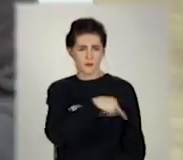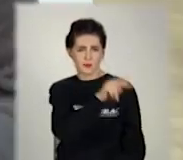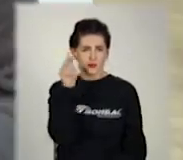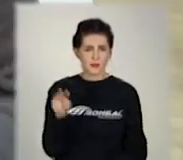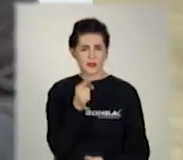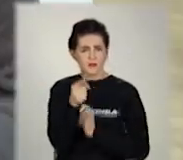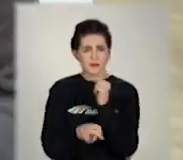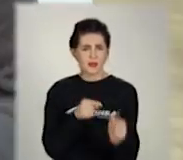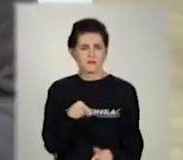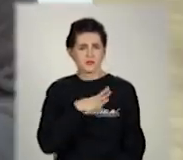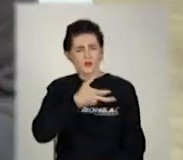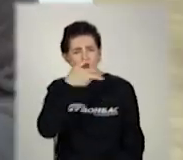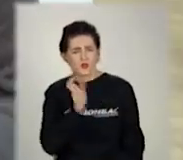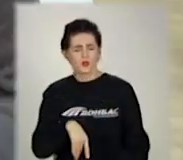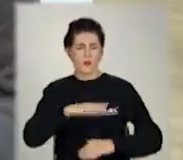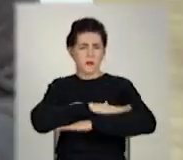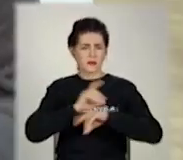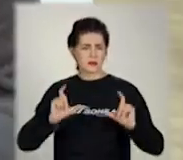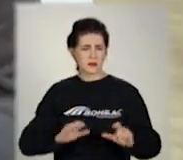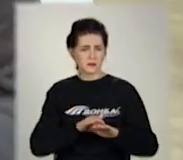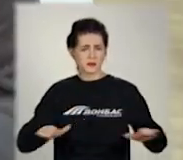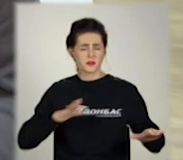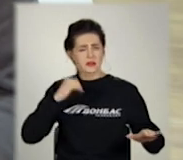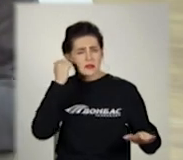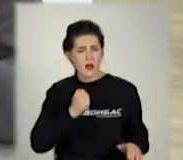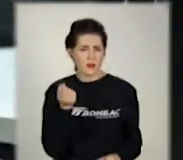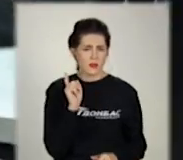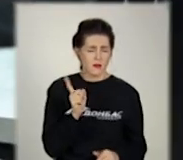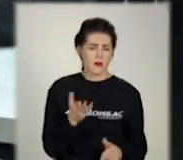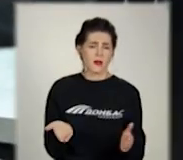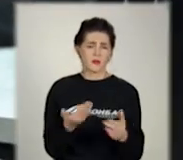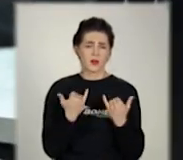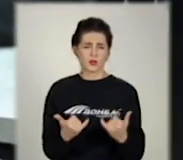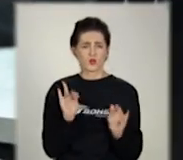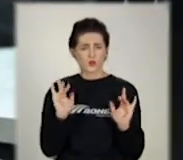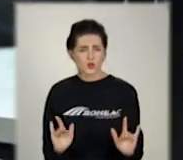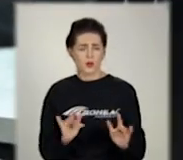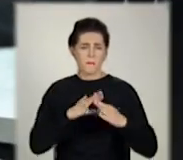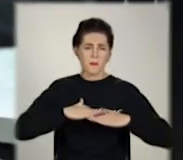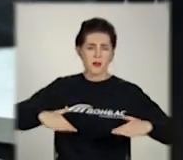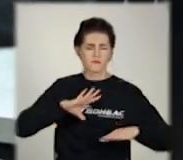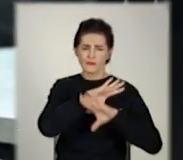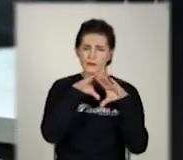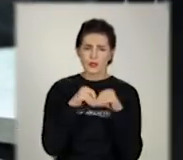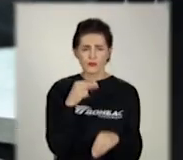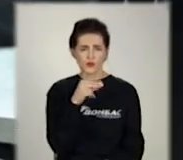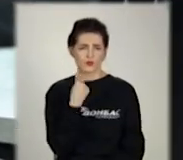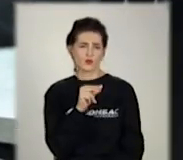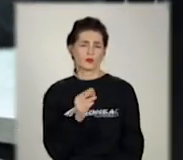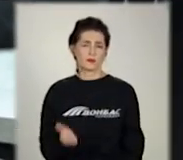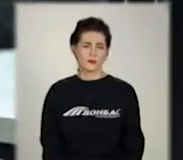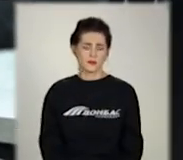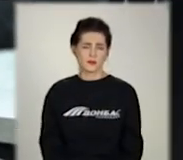було грюмо, парти були вже дуже старі. Ну, і, в общем, було все старе вже. Парти, стулья стали получше чуть.